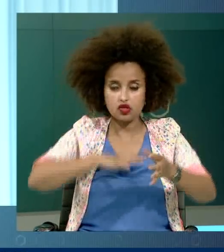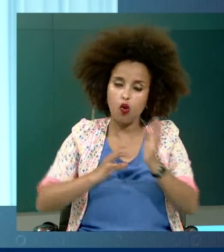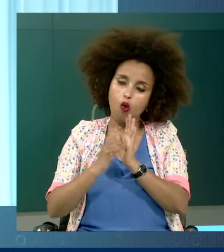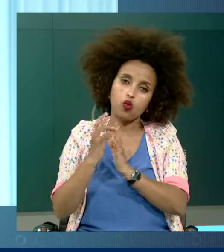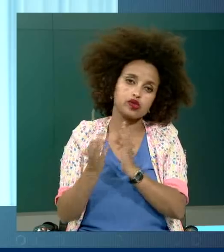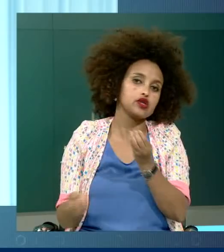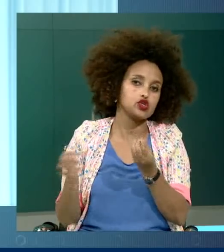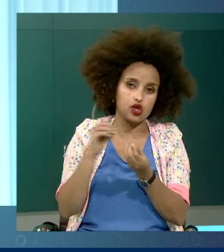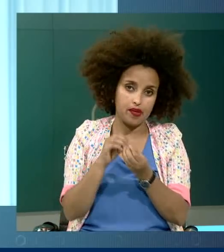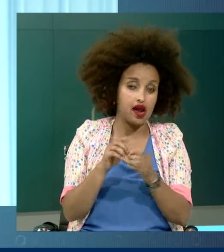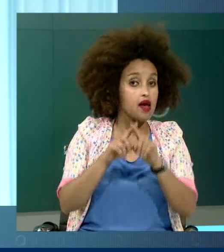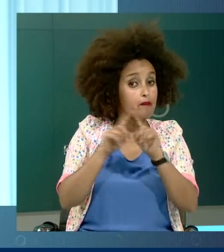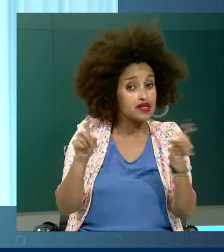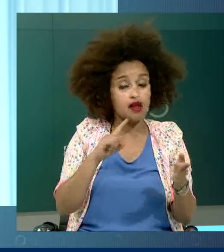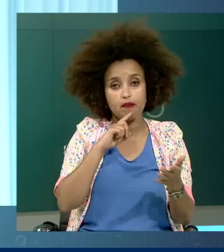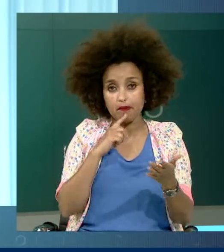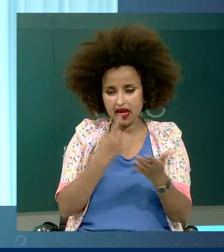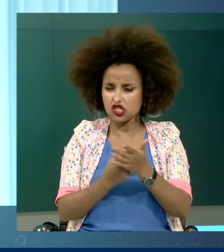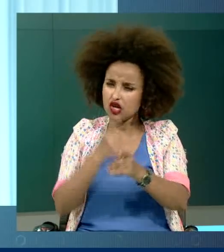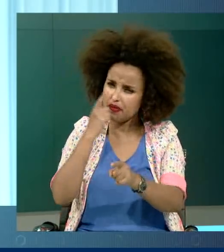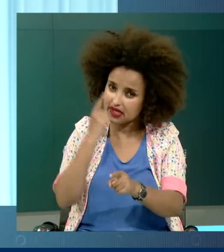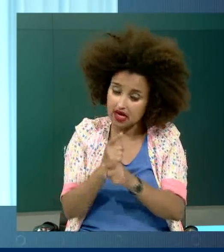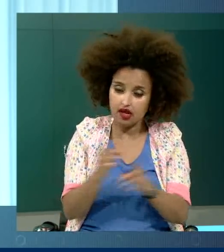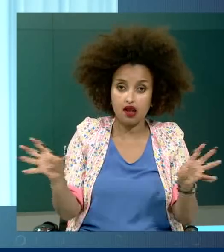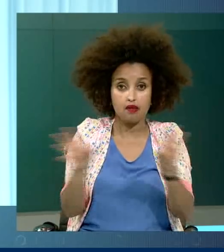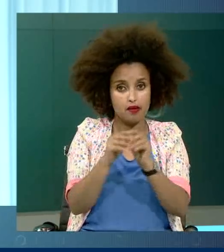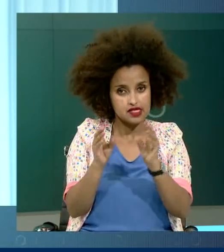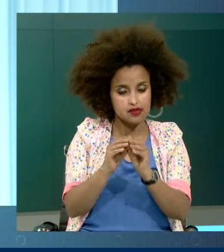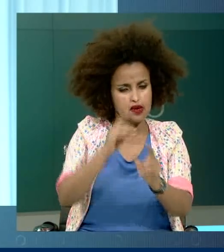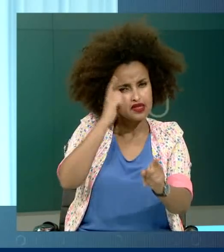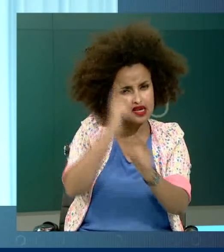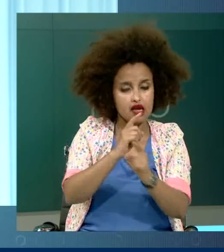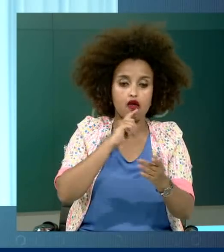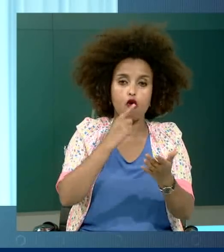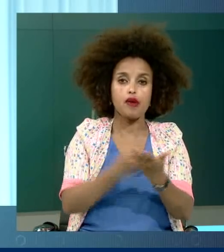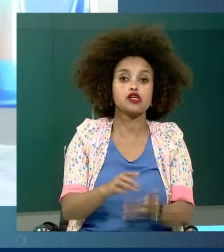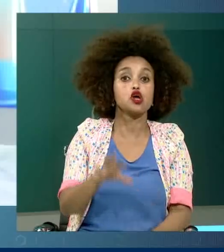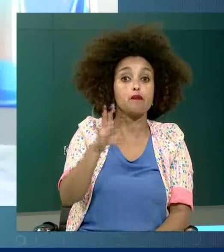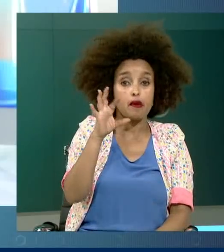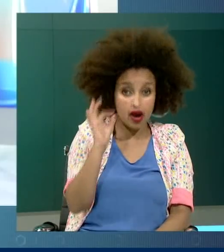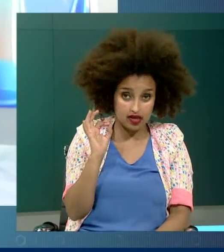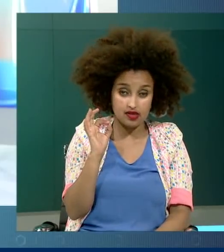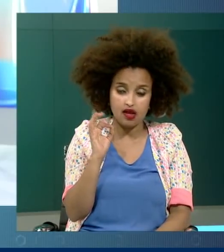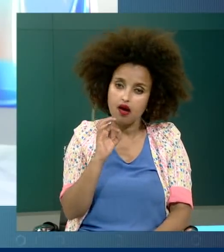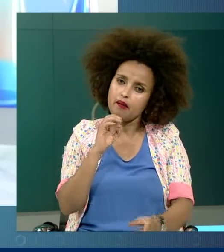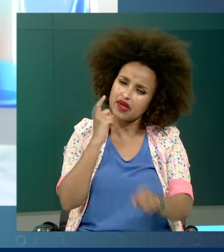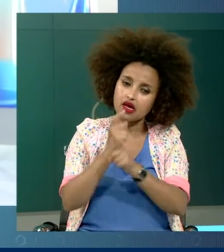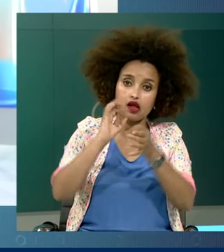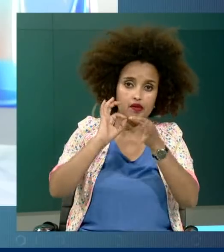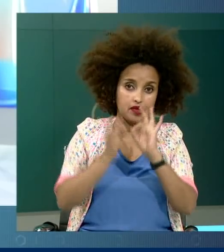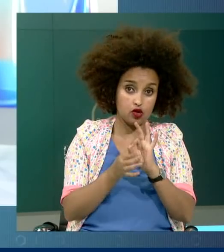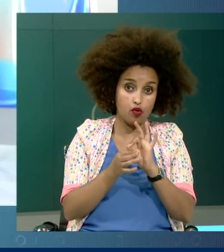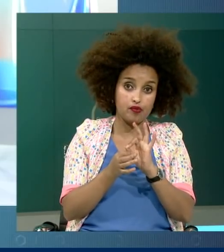እና በተለይ መረጃን በአግባቡ በመሰብሰብና ትክክለኛውን መረጃ በማግኘት እና መረጃን በአግባቡ በመተርጎም ረገድ